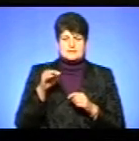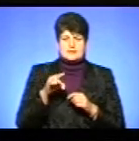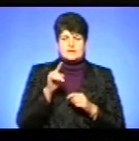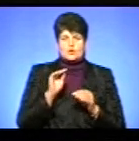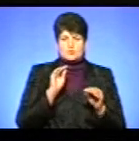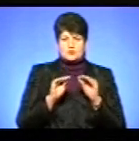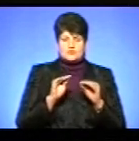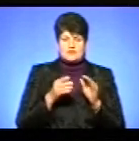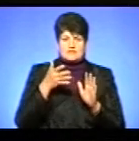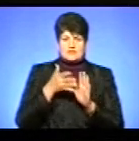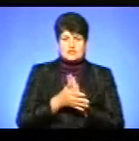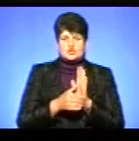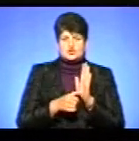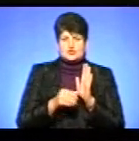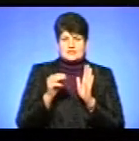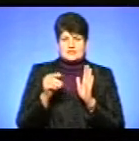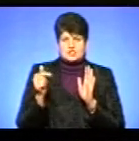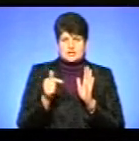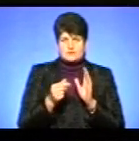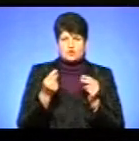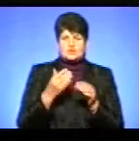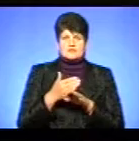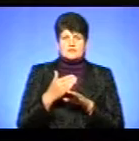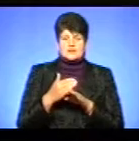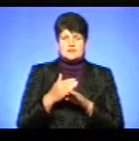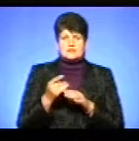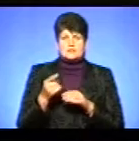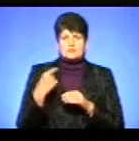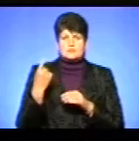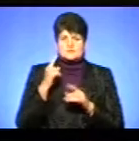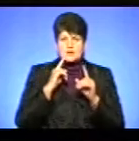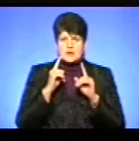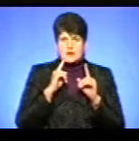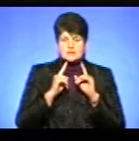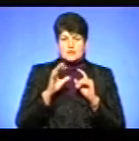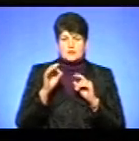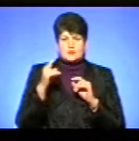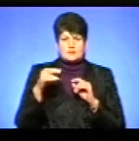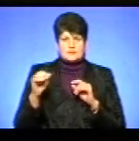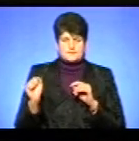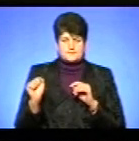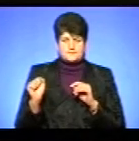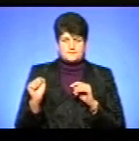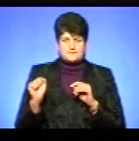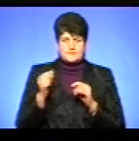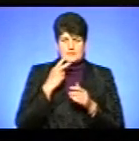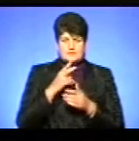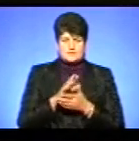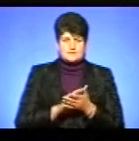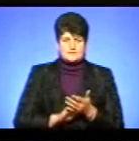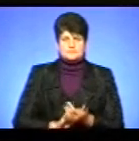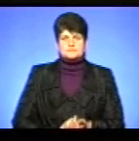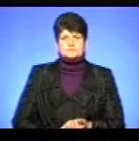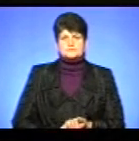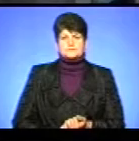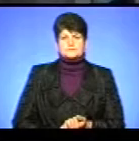оргтехніки витратили понад 600 тисяч гривень. Гроші виділили Тернопільська обласна рада та облдержадміністрація. Детальніше у сюжеті Любові